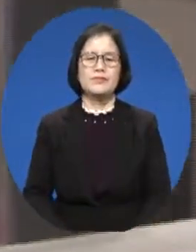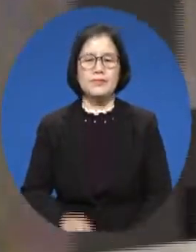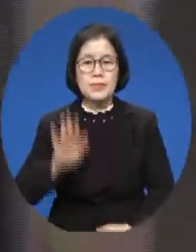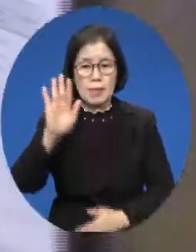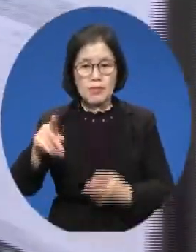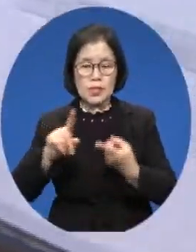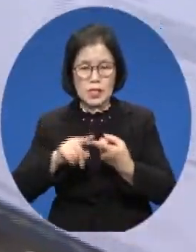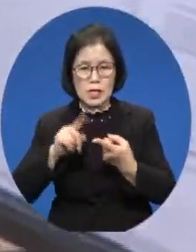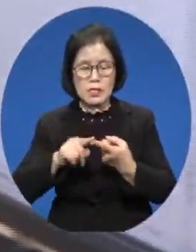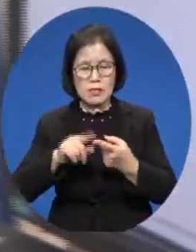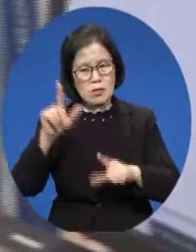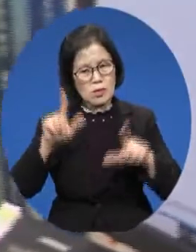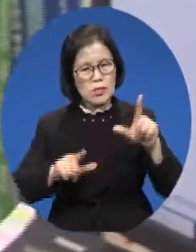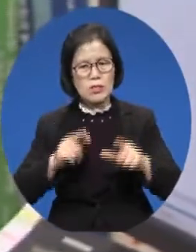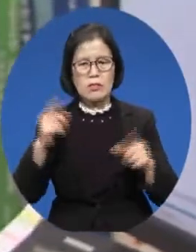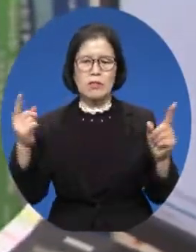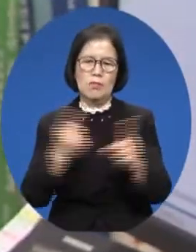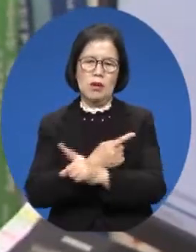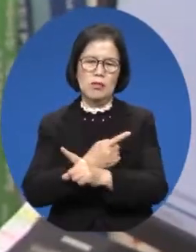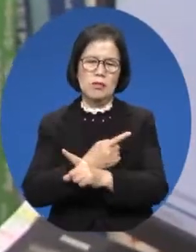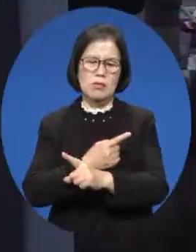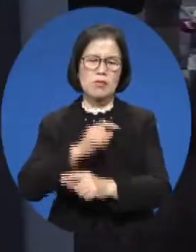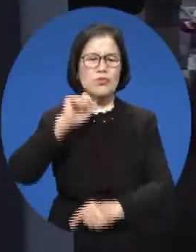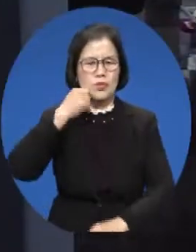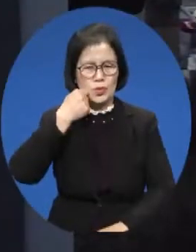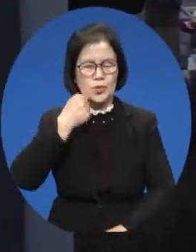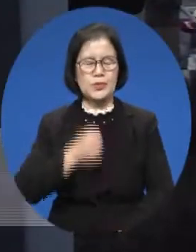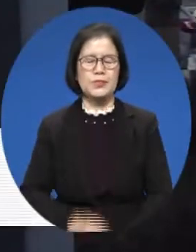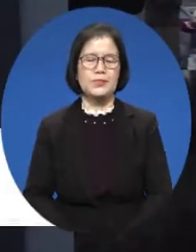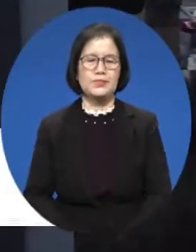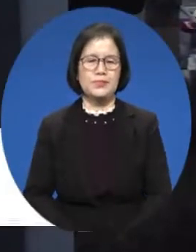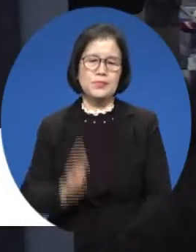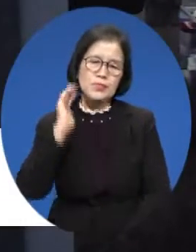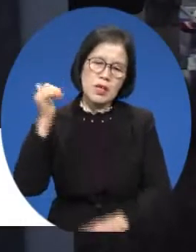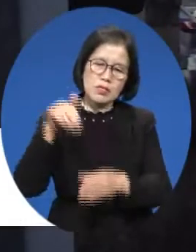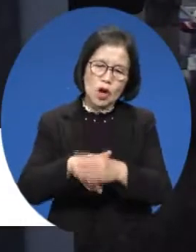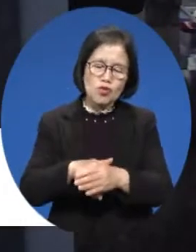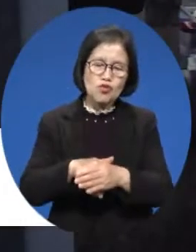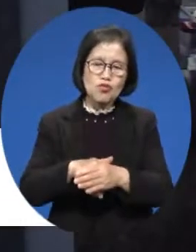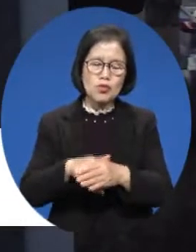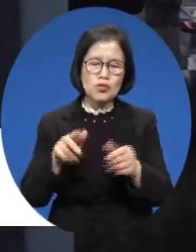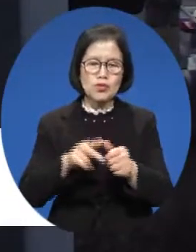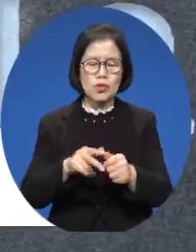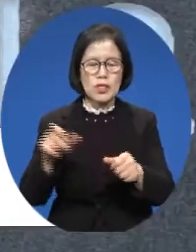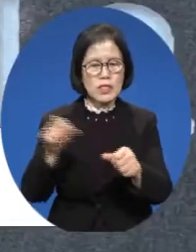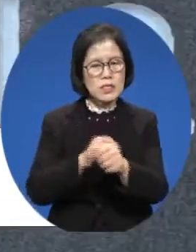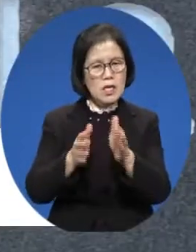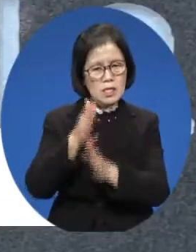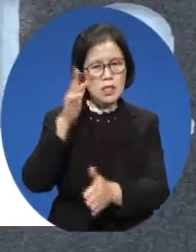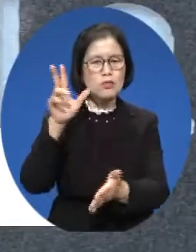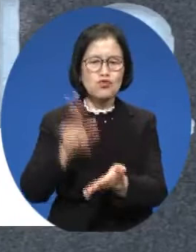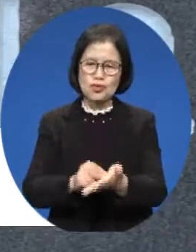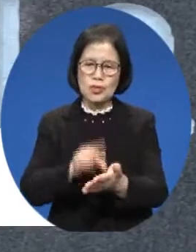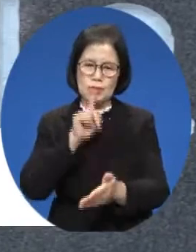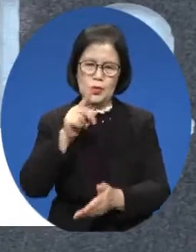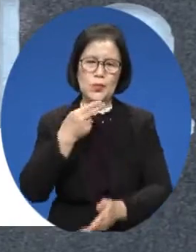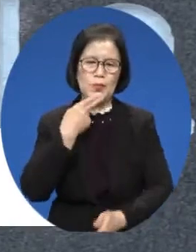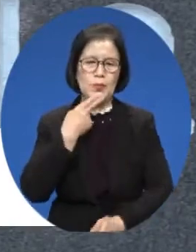이런 현실이 바뀔 가능성도 낮습니다. 대선 후보들도 특례시 문제는 다루지 않는